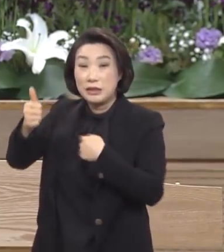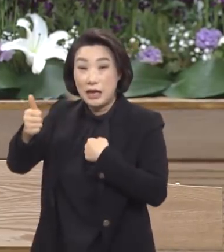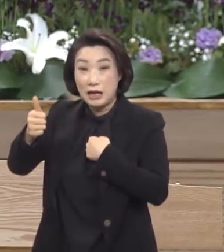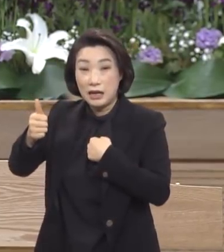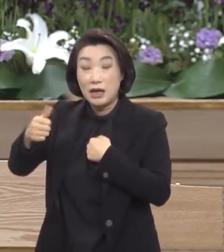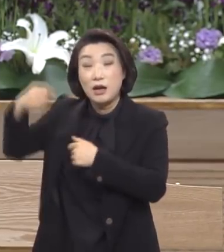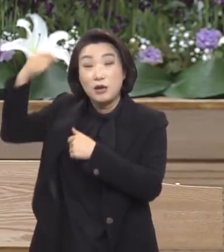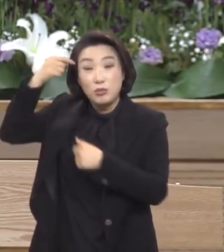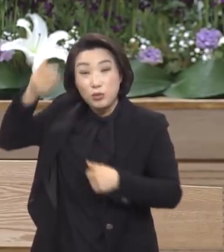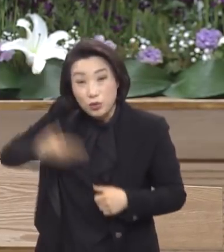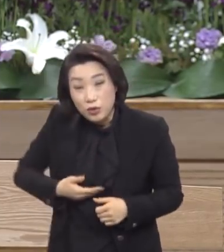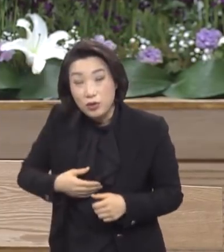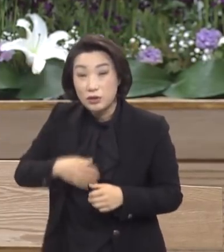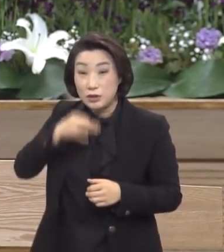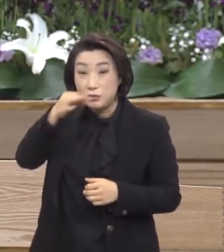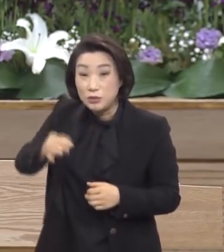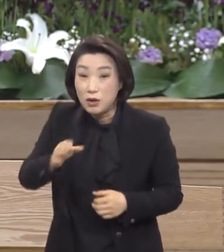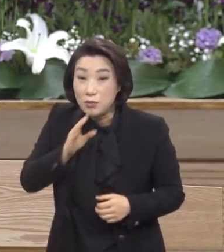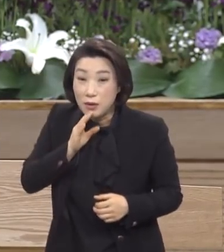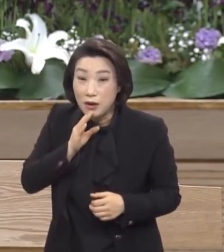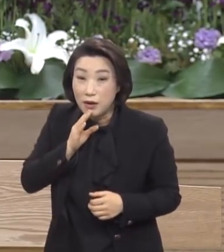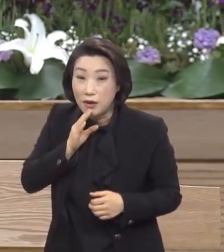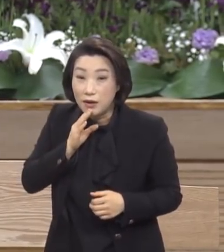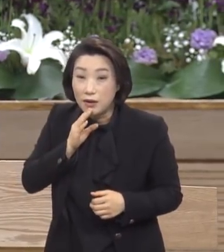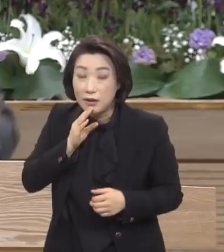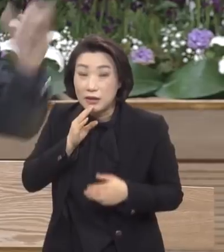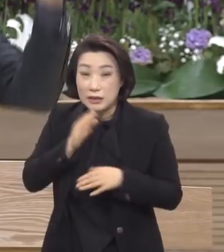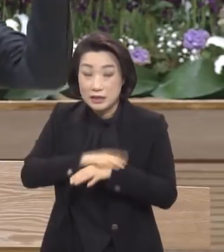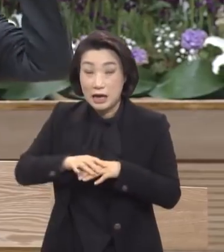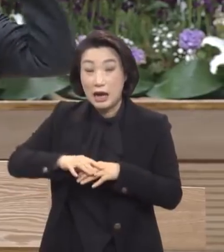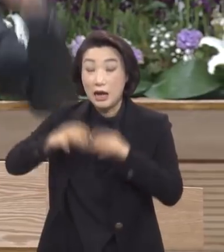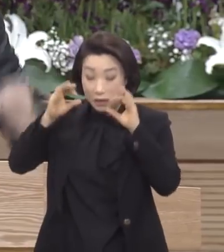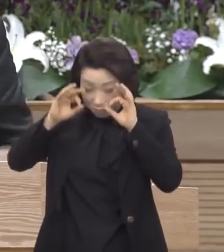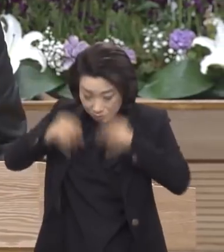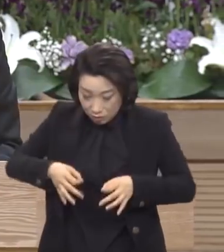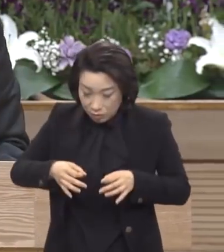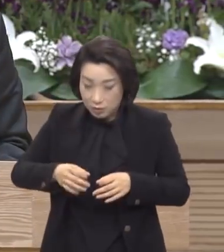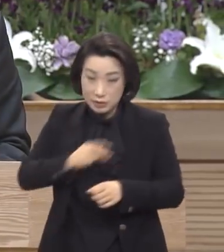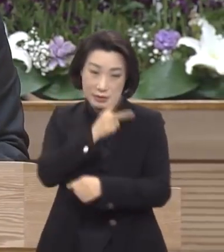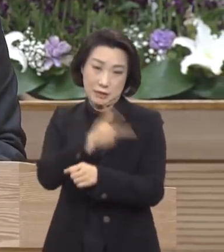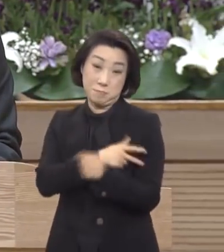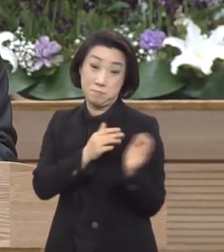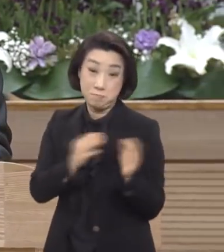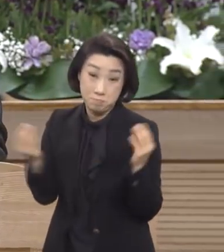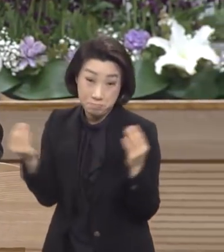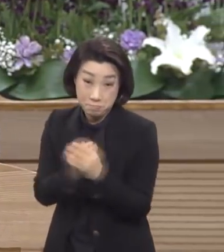강력하게 물으시는 소리를 잘 듣고 자격을 갖춰서